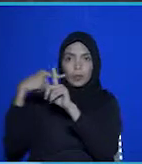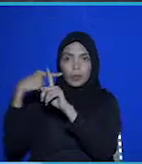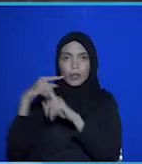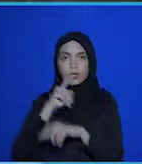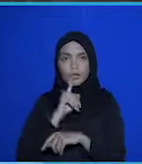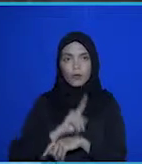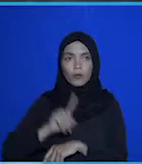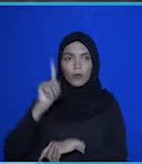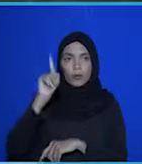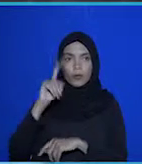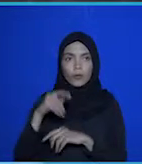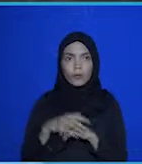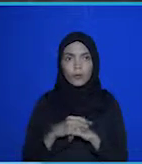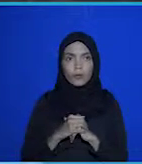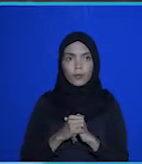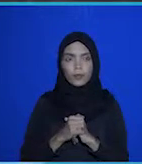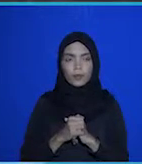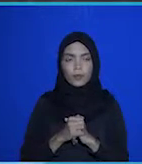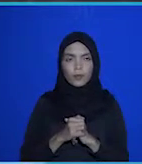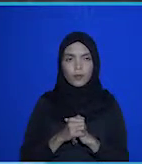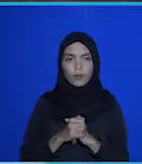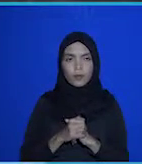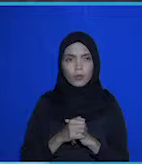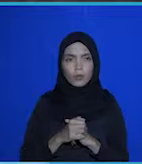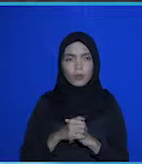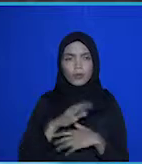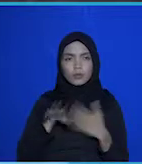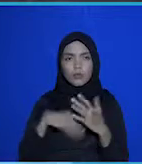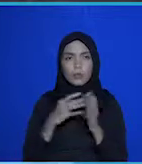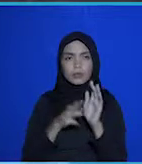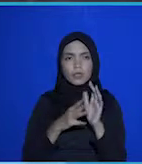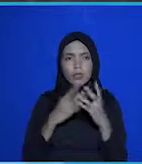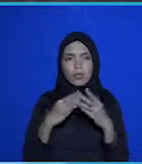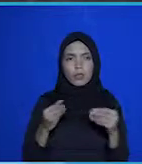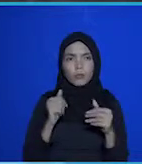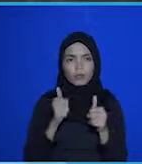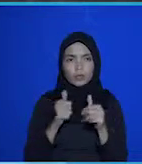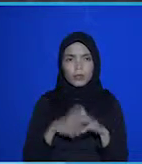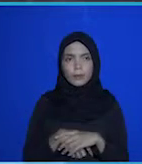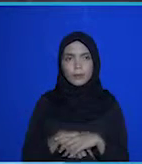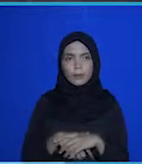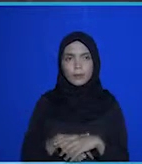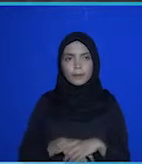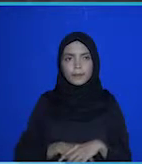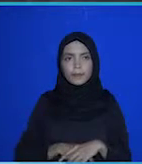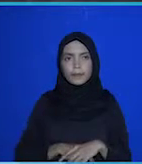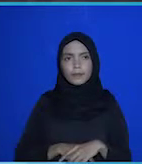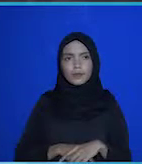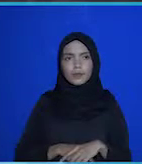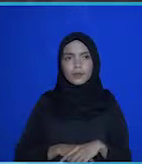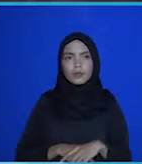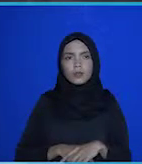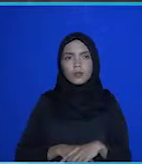bencana di Nusa Tenggara Barat ini akan lebih cepat kita atasi. Rekan-rekan sekalian, melalui kesempatan